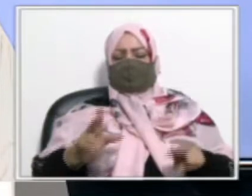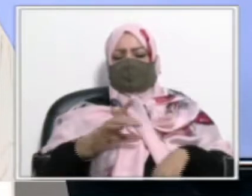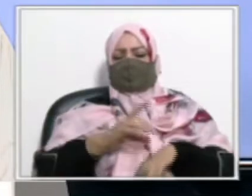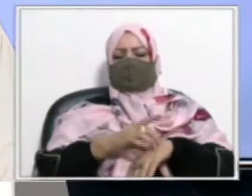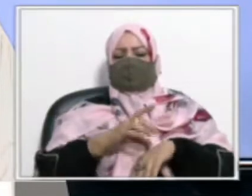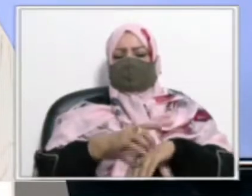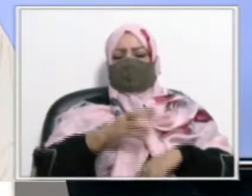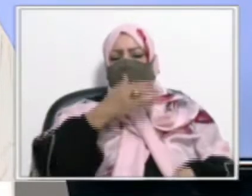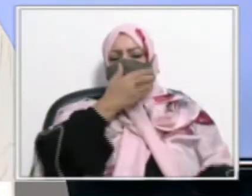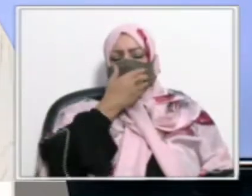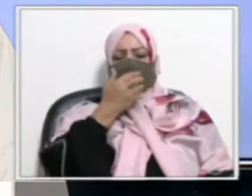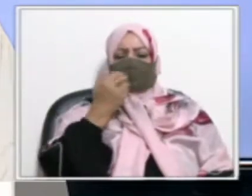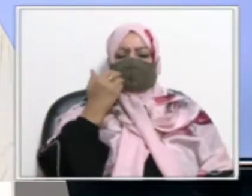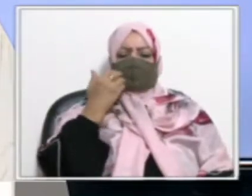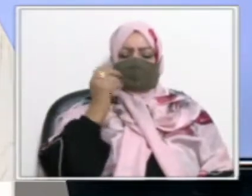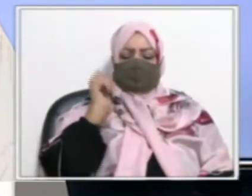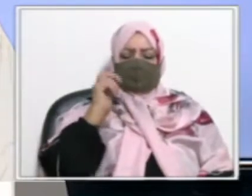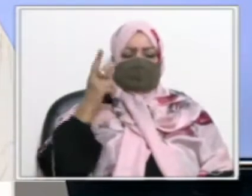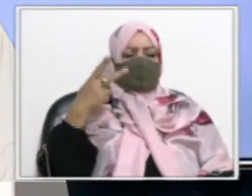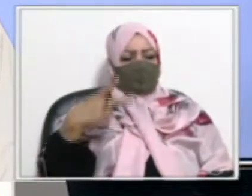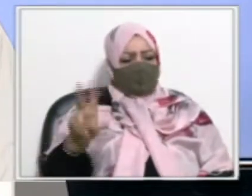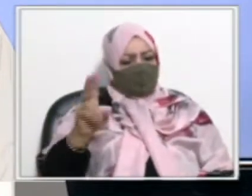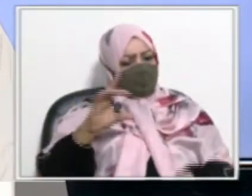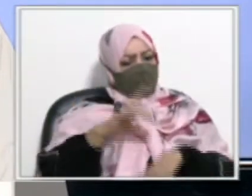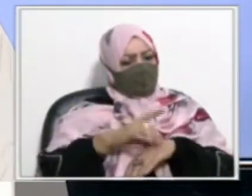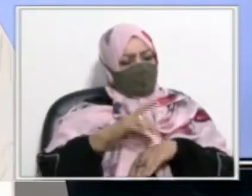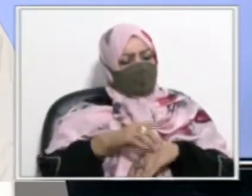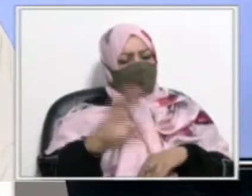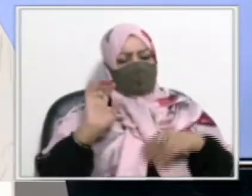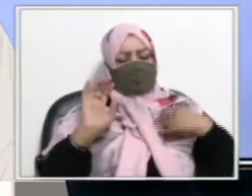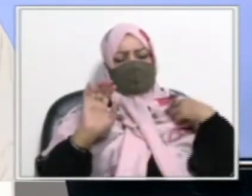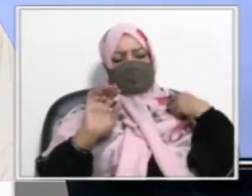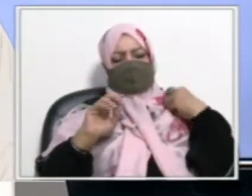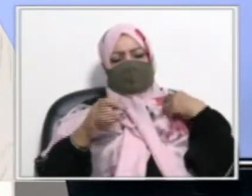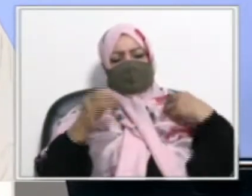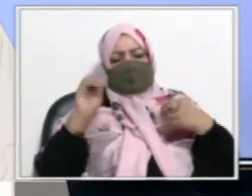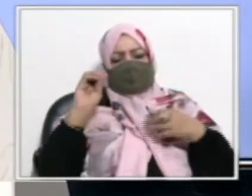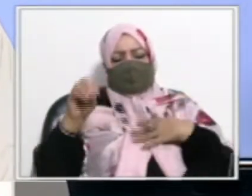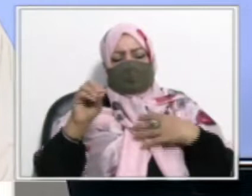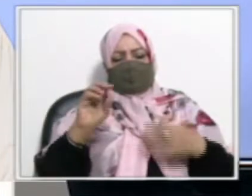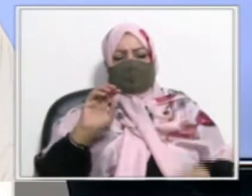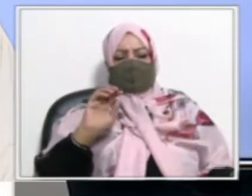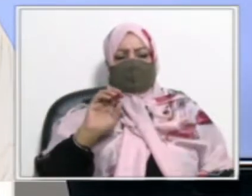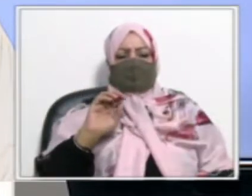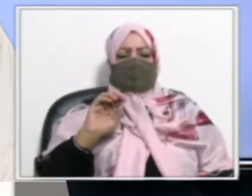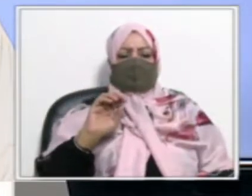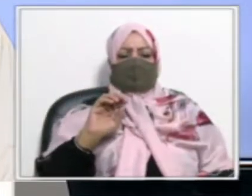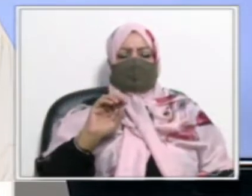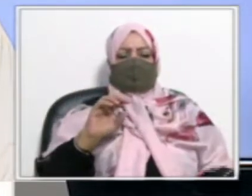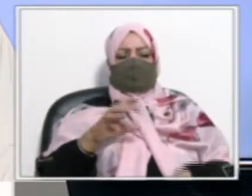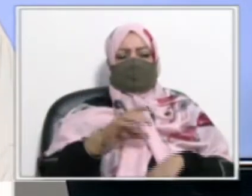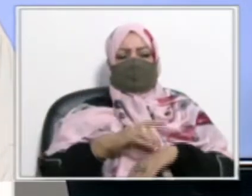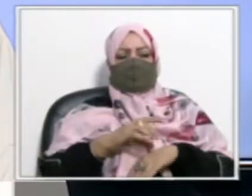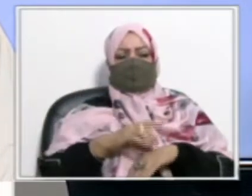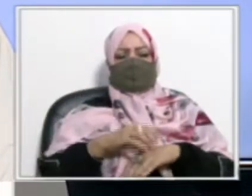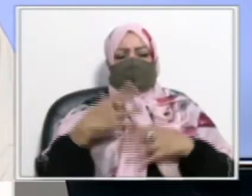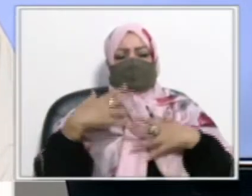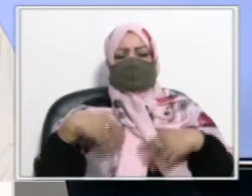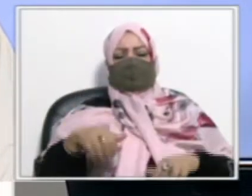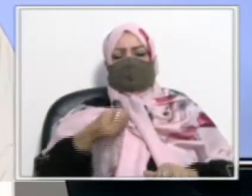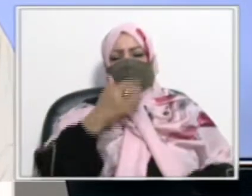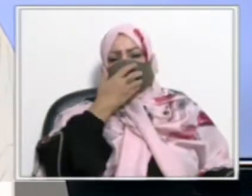تو قادر على الصوم يعني. حاضر يا اخ عبد الله تسمع الجواب ان شاء الله. الله يرحم والديكم بارك الله فيكم. شكرا